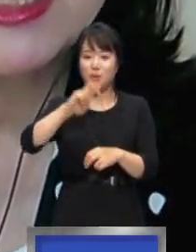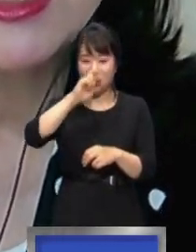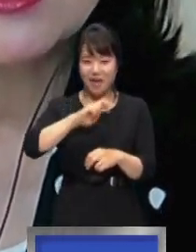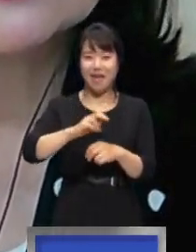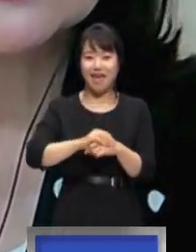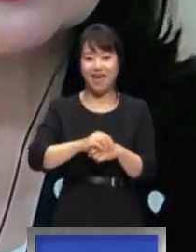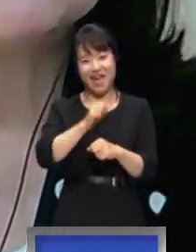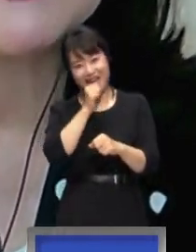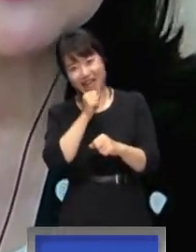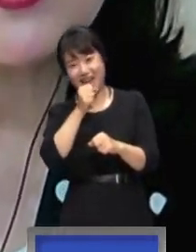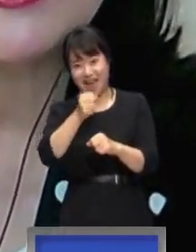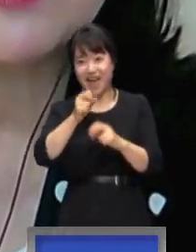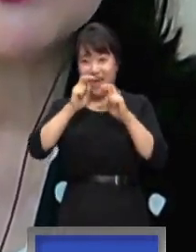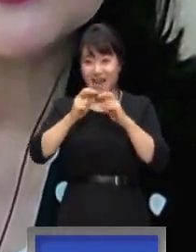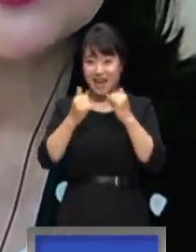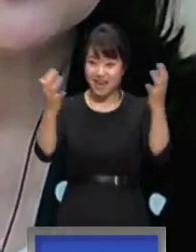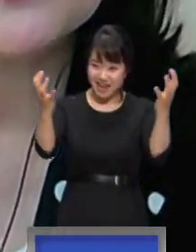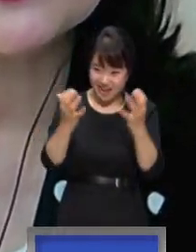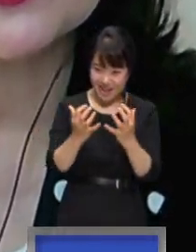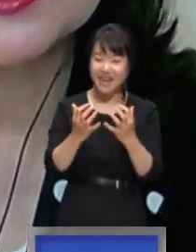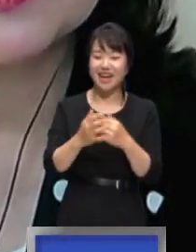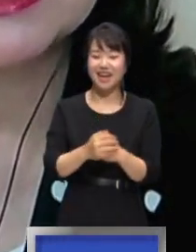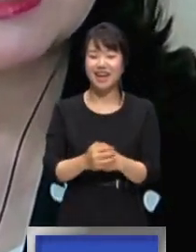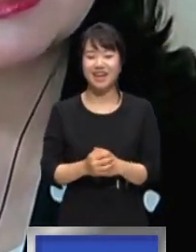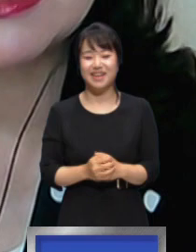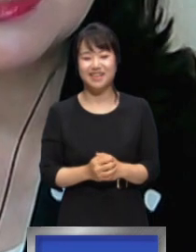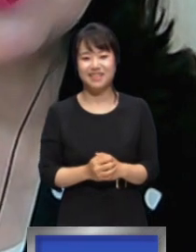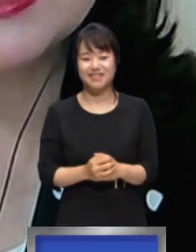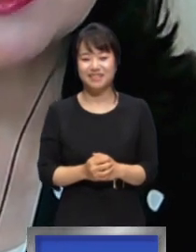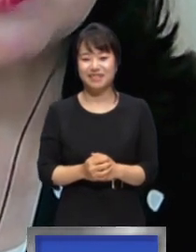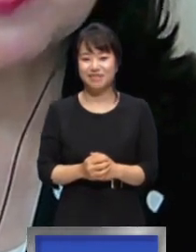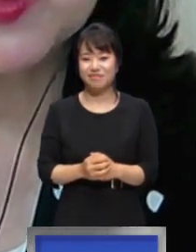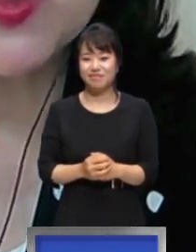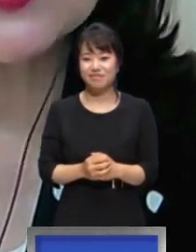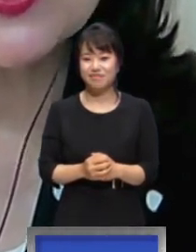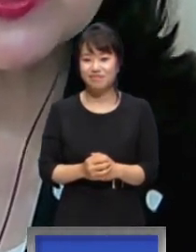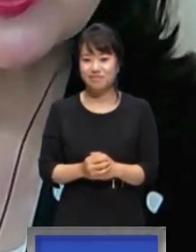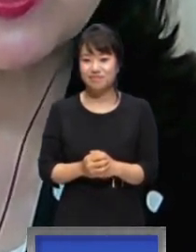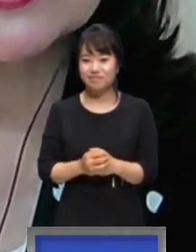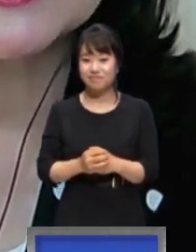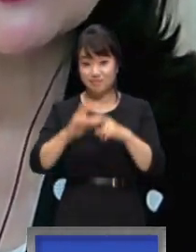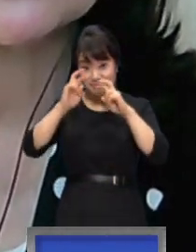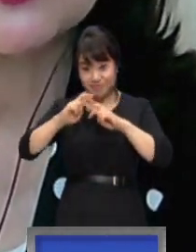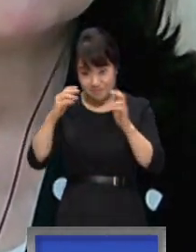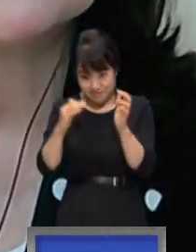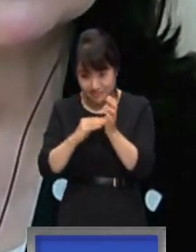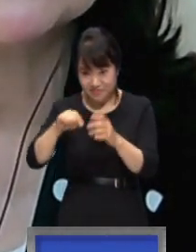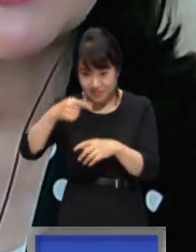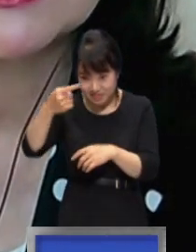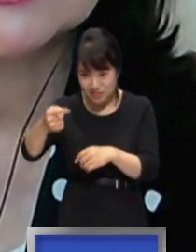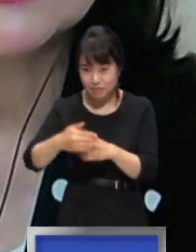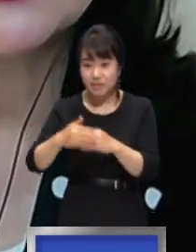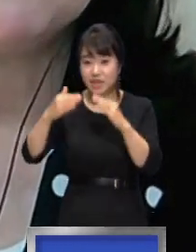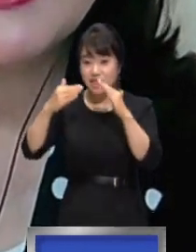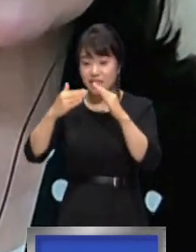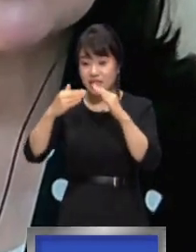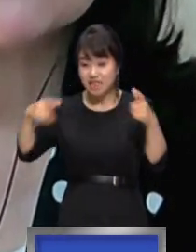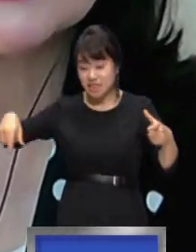등이 음악 영웅의 품격을 높여주었습니다. 플래시몹 공연으로 지역 전문